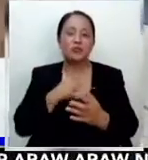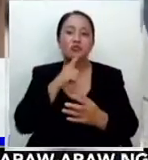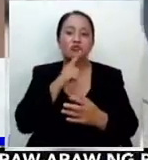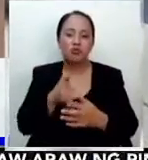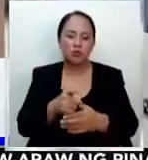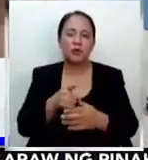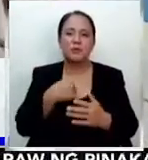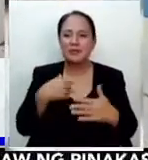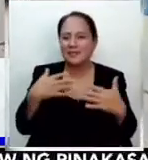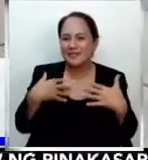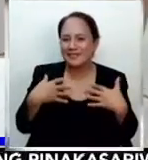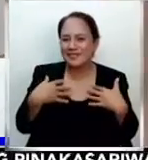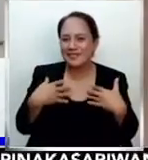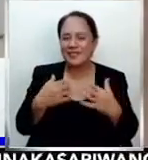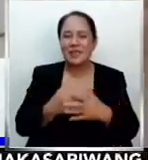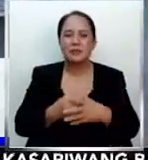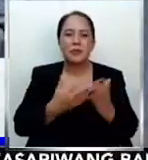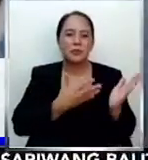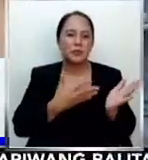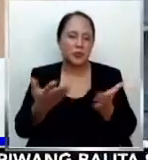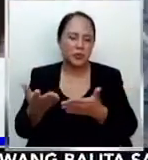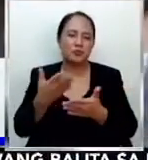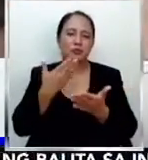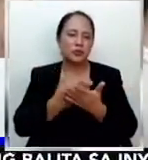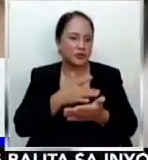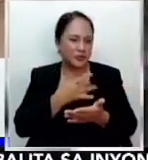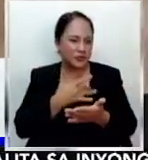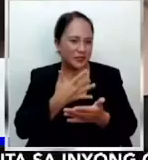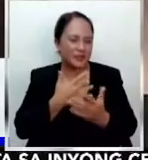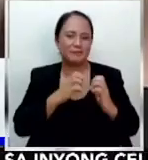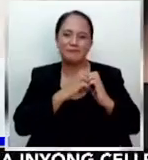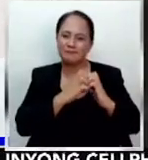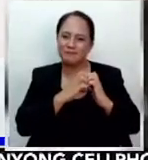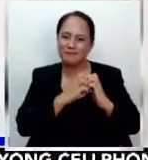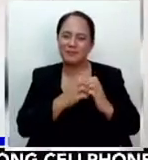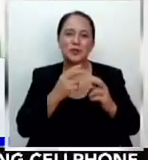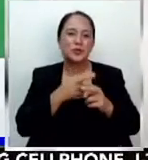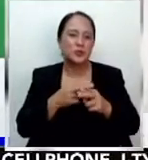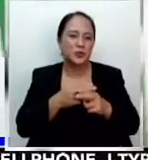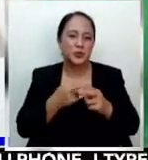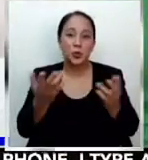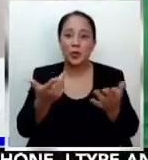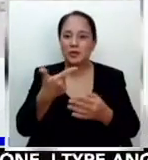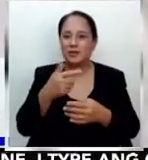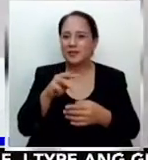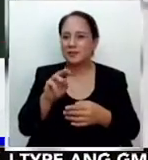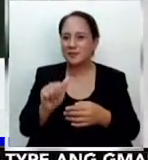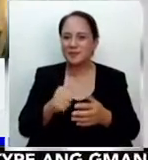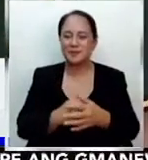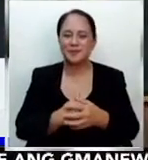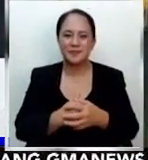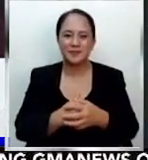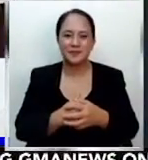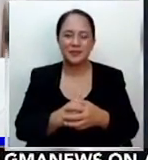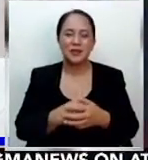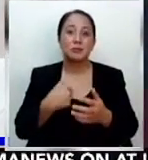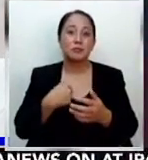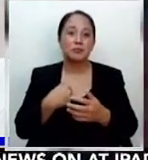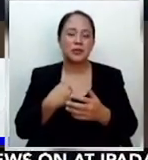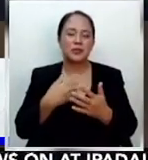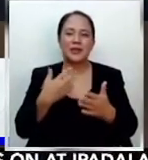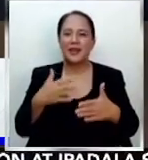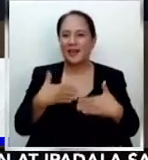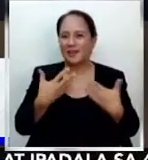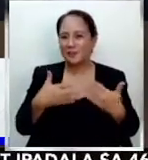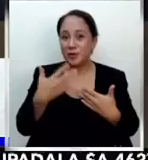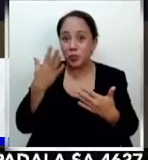magpapakilig at maghahatid daw ng good vibes sa mga Kapuso soon on GMA Network. Siyempre ako po, very happy po kasi ikaw